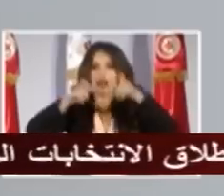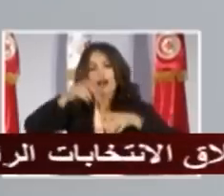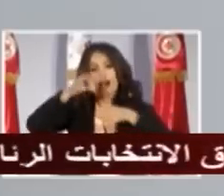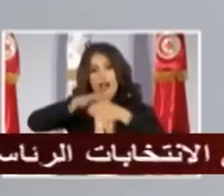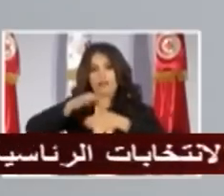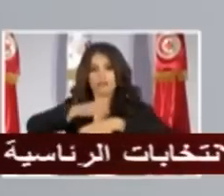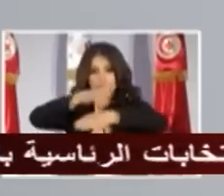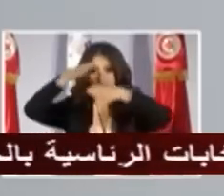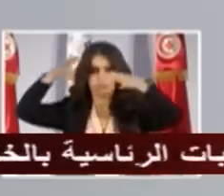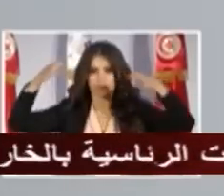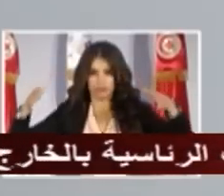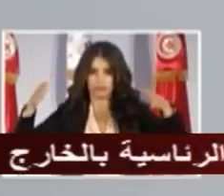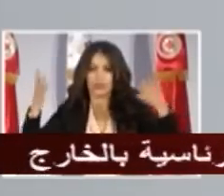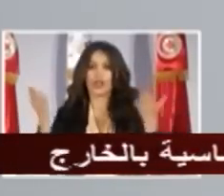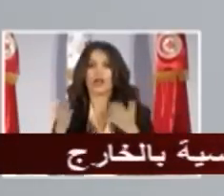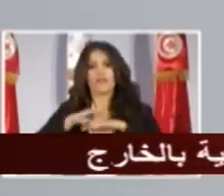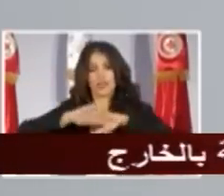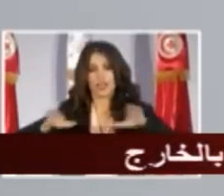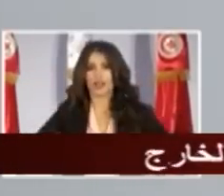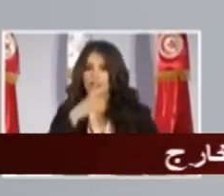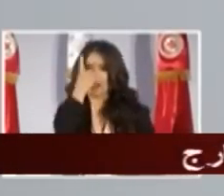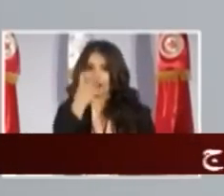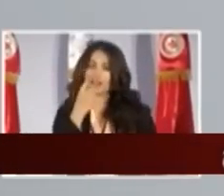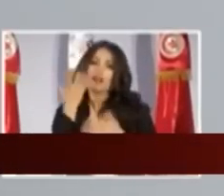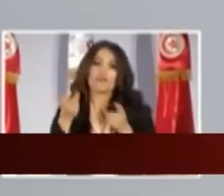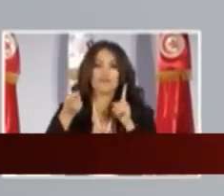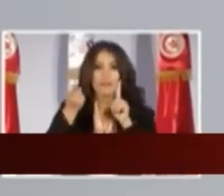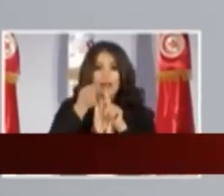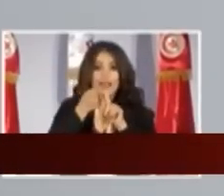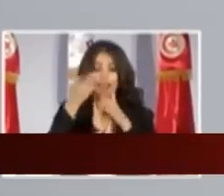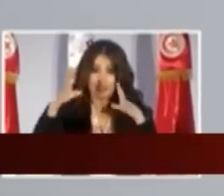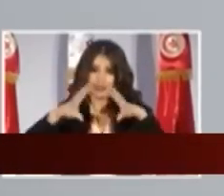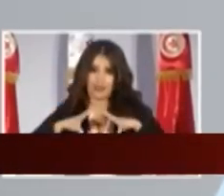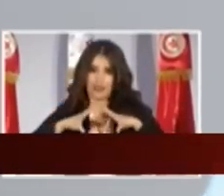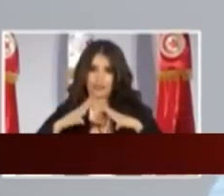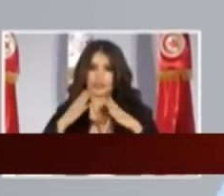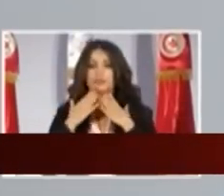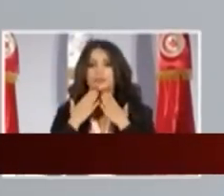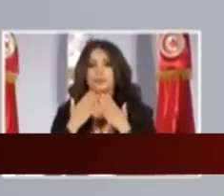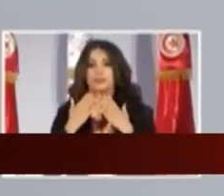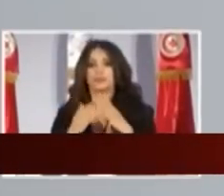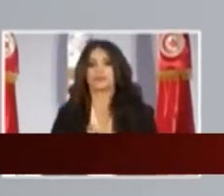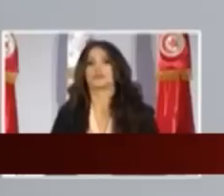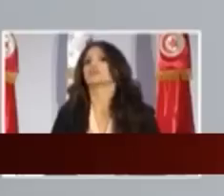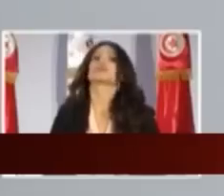في اخر يوم خاصه يوم الاحد شكرا